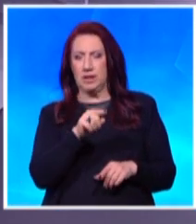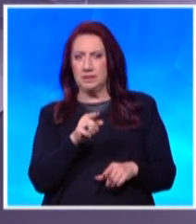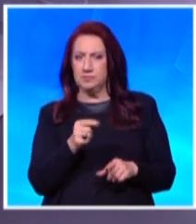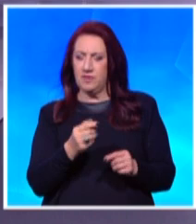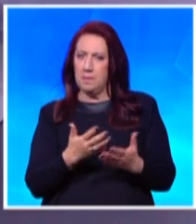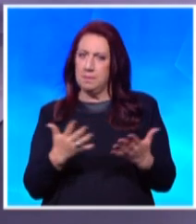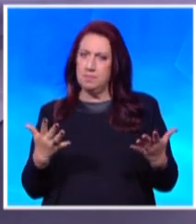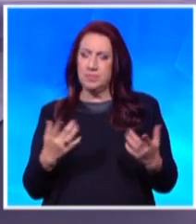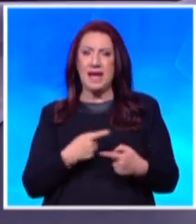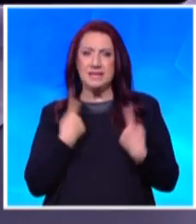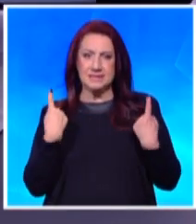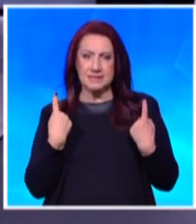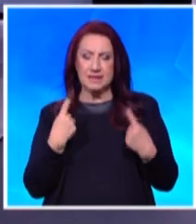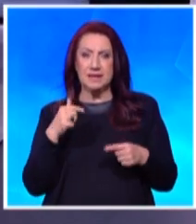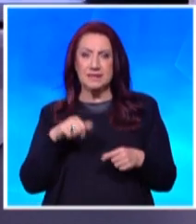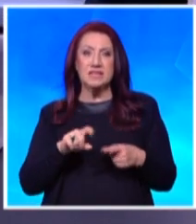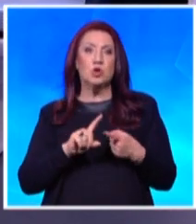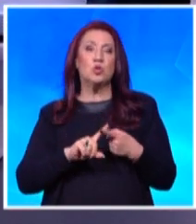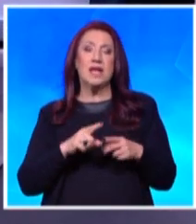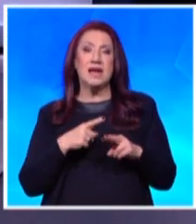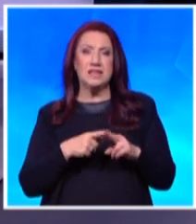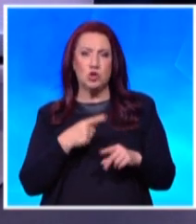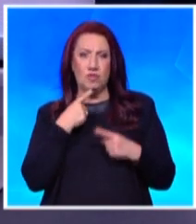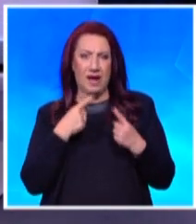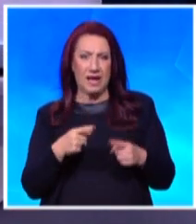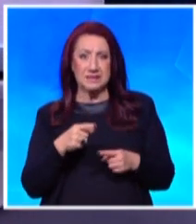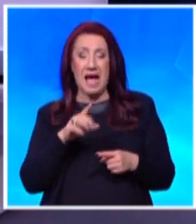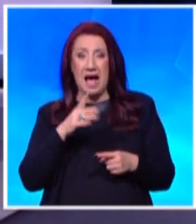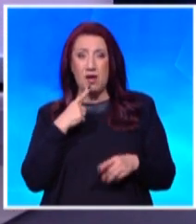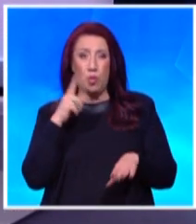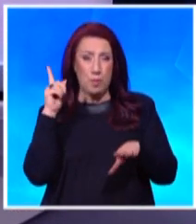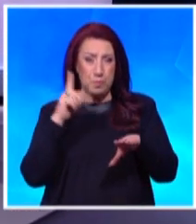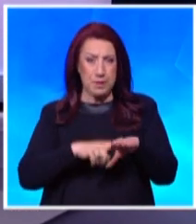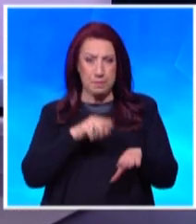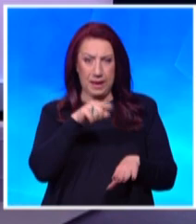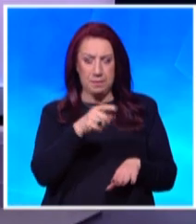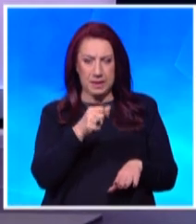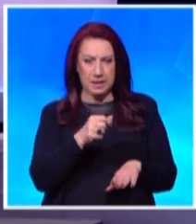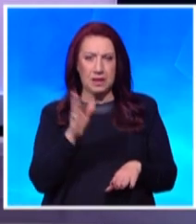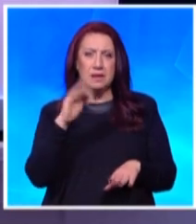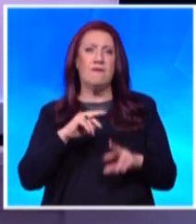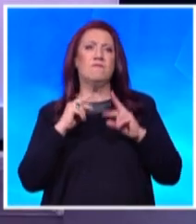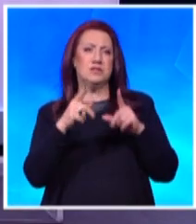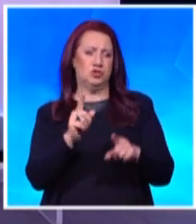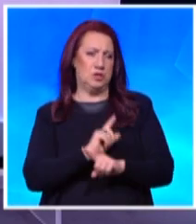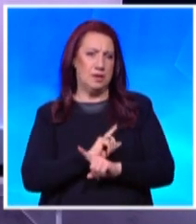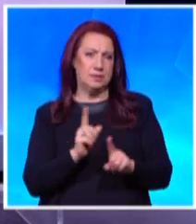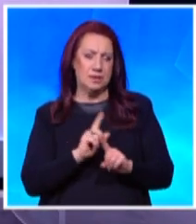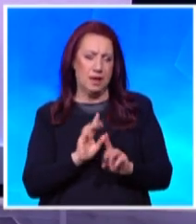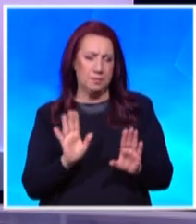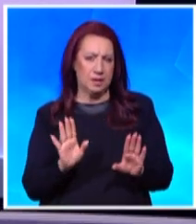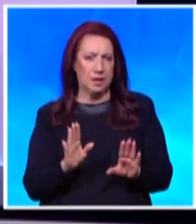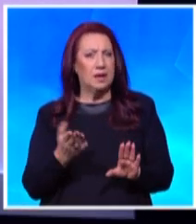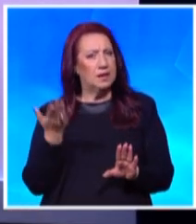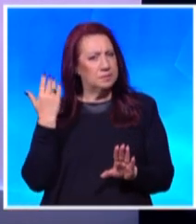отиде още по-далеч, като каза, че тези пари още няма да се върнат. Имахме такива прецеденти преди. Всъщност не е само Сребърния фонд, в така